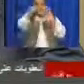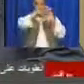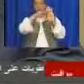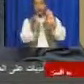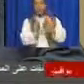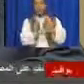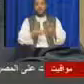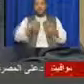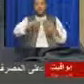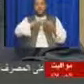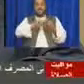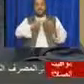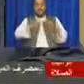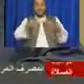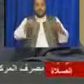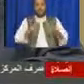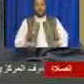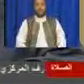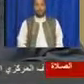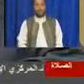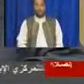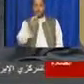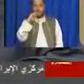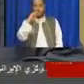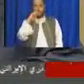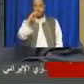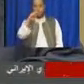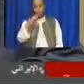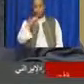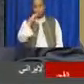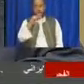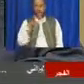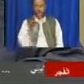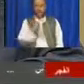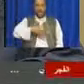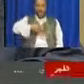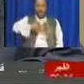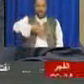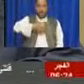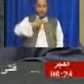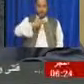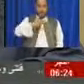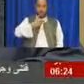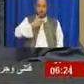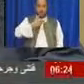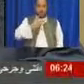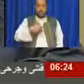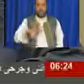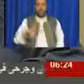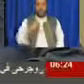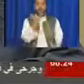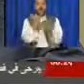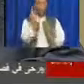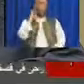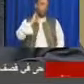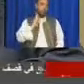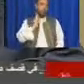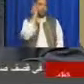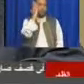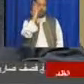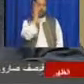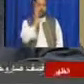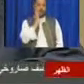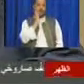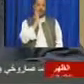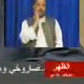موضوع المصالحه اولا نريد ان اقول ان اقبال المجتمع الليبي